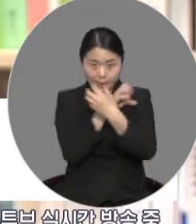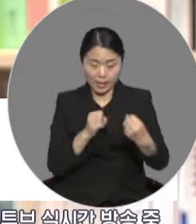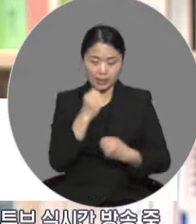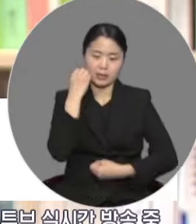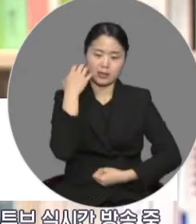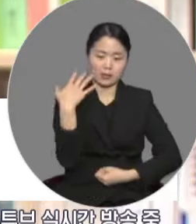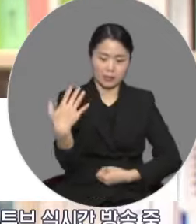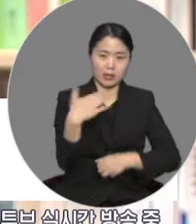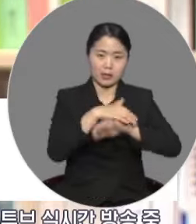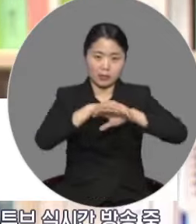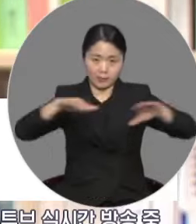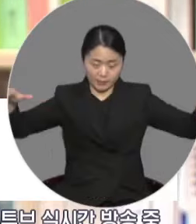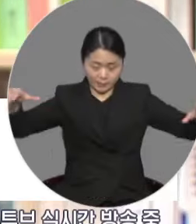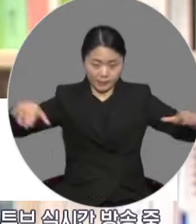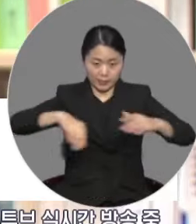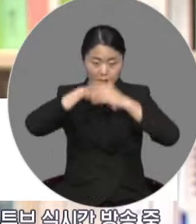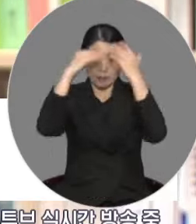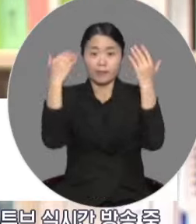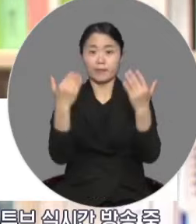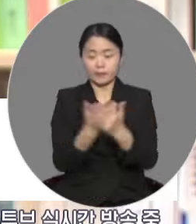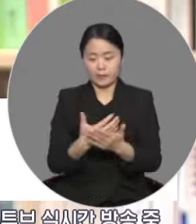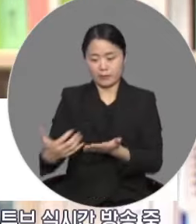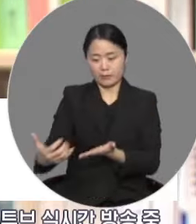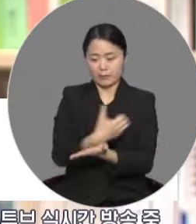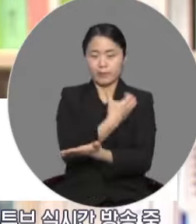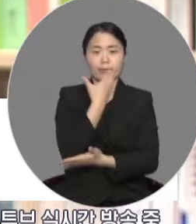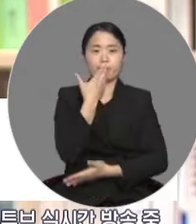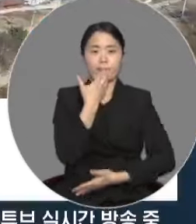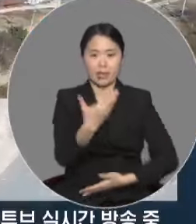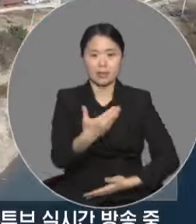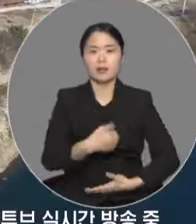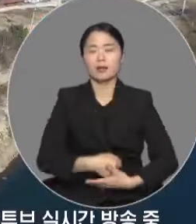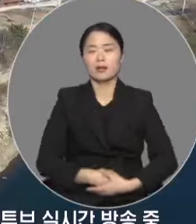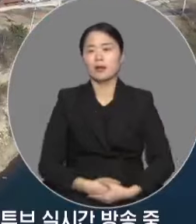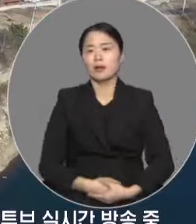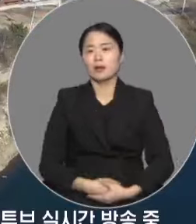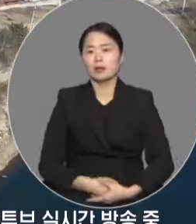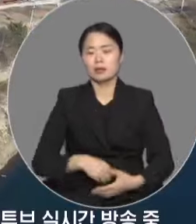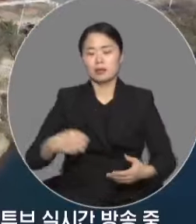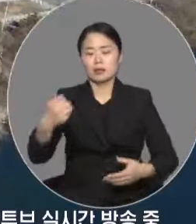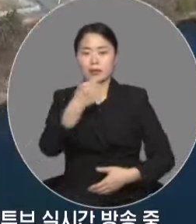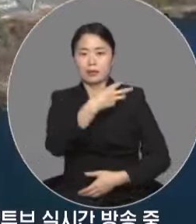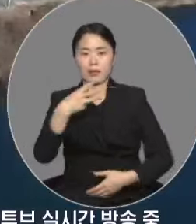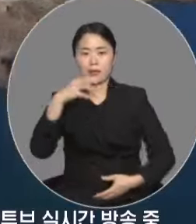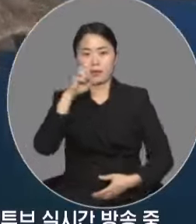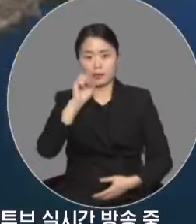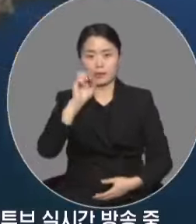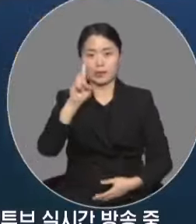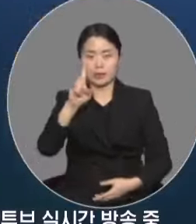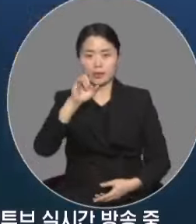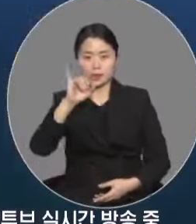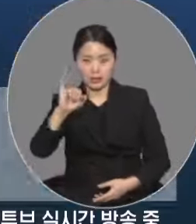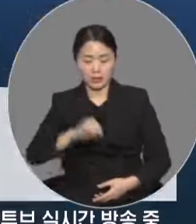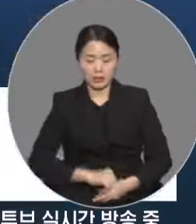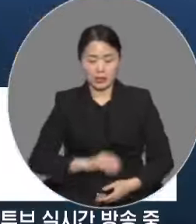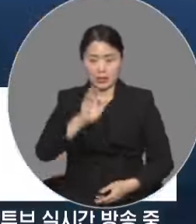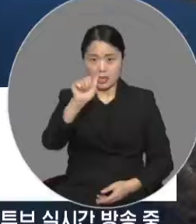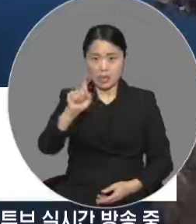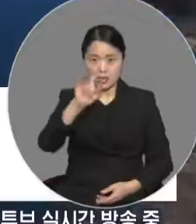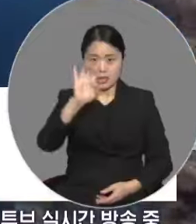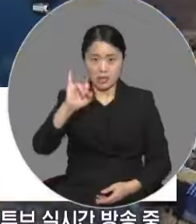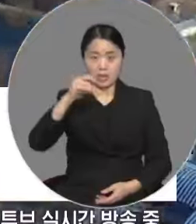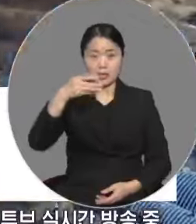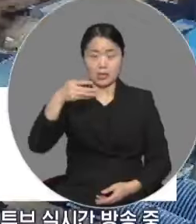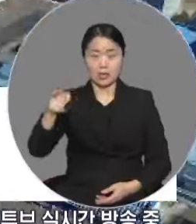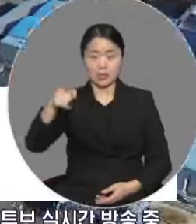만에 공장 부지 전체의 사유지를 확보할 수 있게 되었습니다. 삼성 SDI는 하이테크밸리 일반 산단